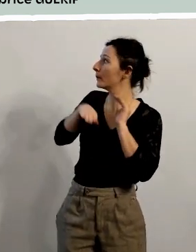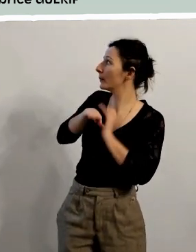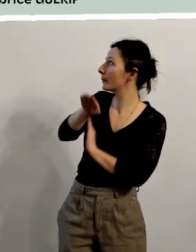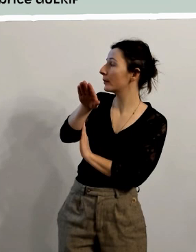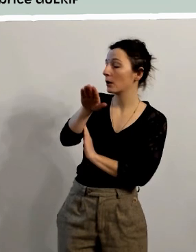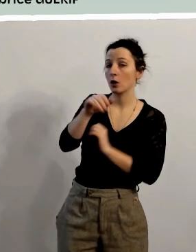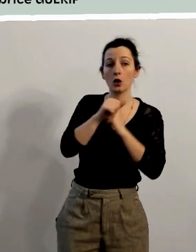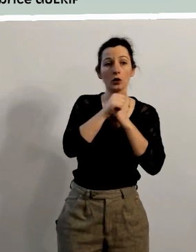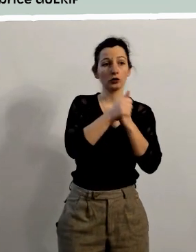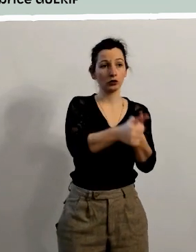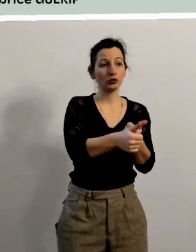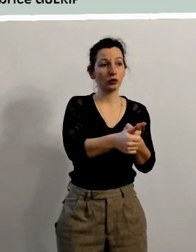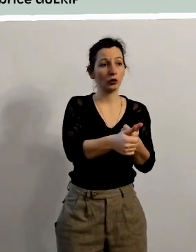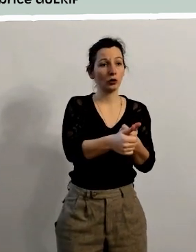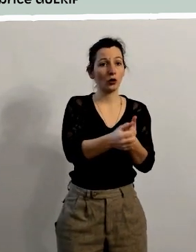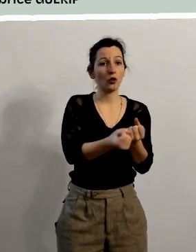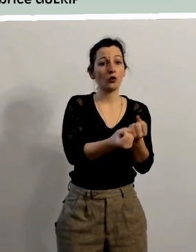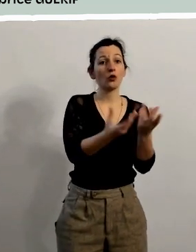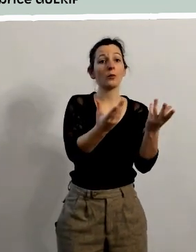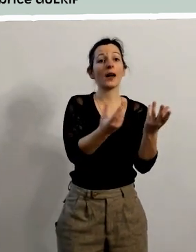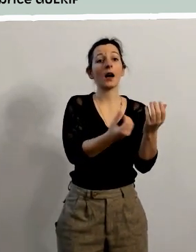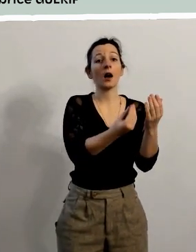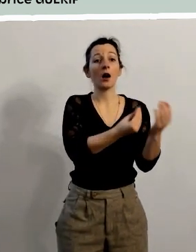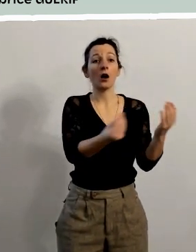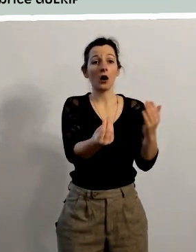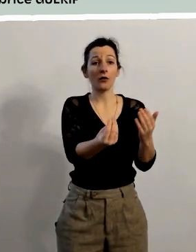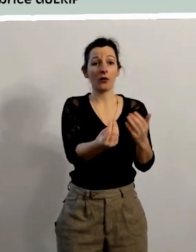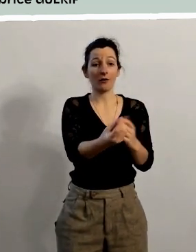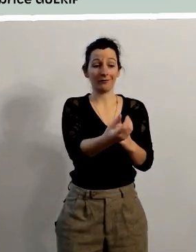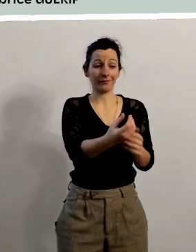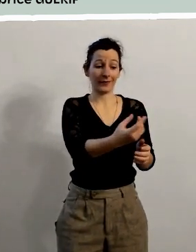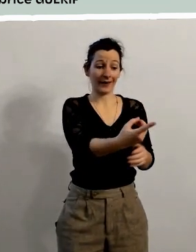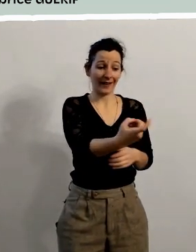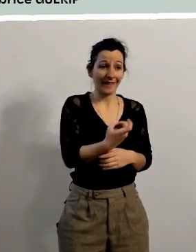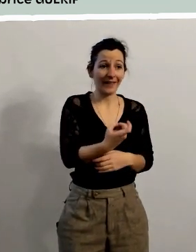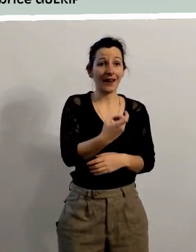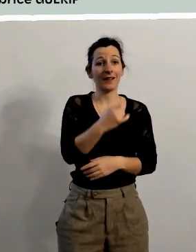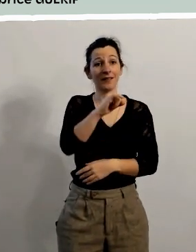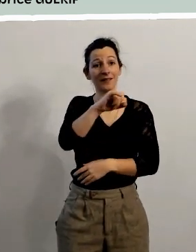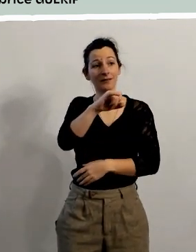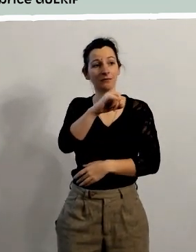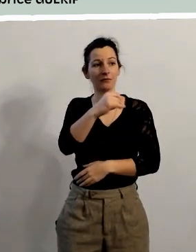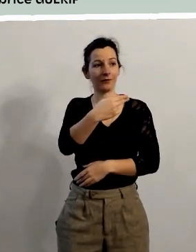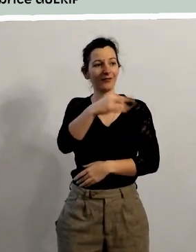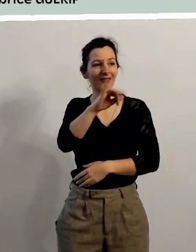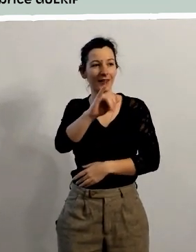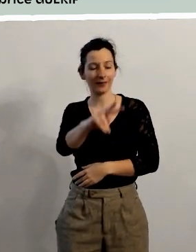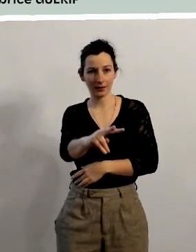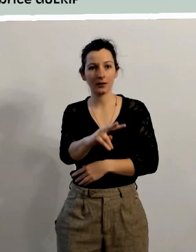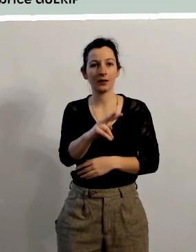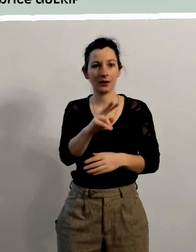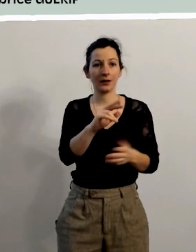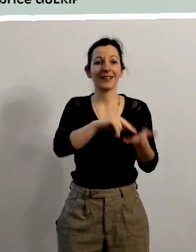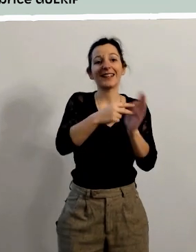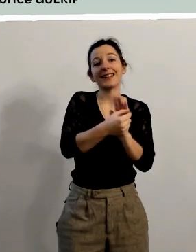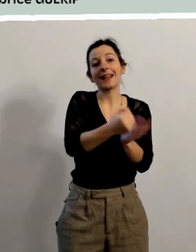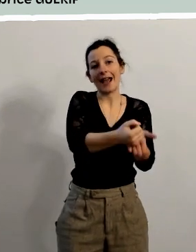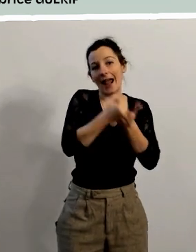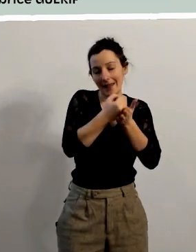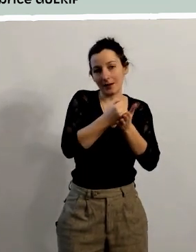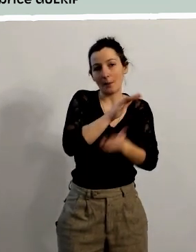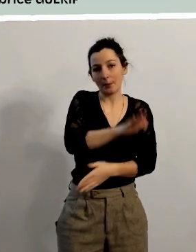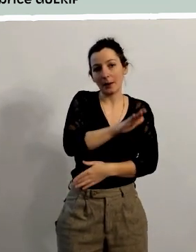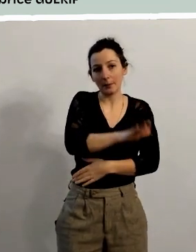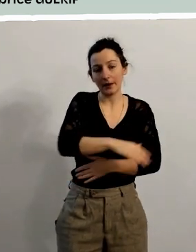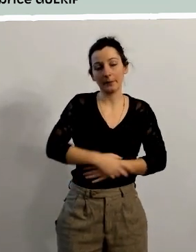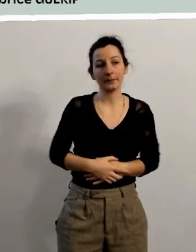avec le temps du nombre de naissances qui sont obtenues par fécondation in vitro, qui est une technique d'aide. Et puis sur la